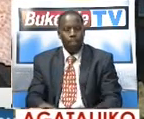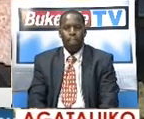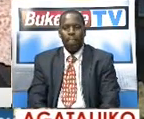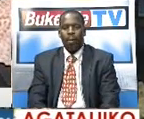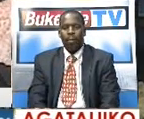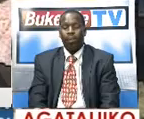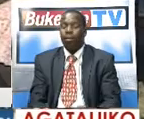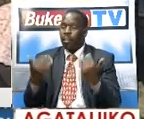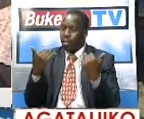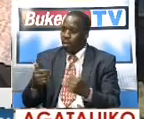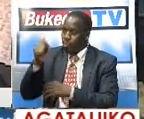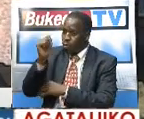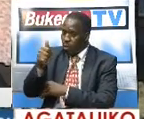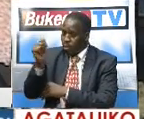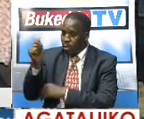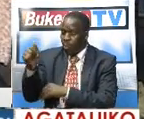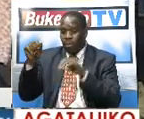Mwena hati ni mwureti zuwe chiruho.